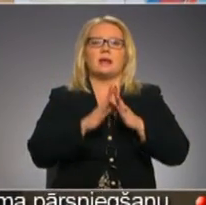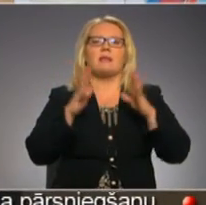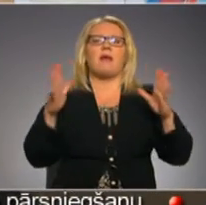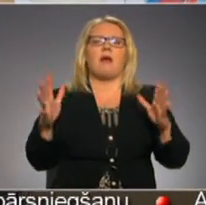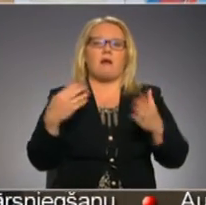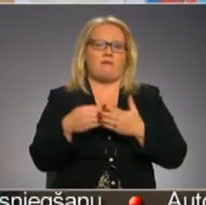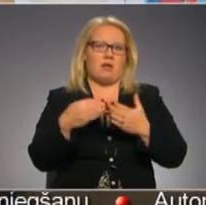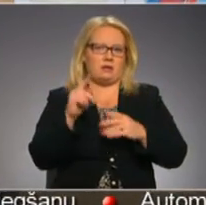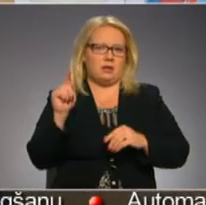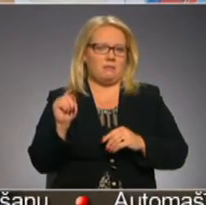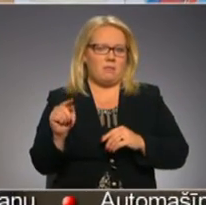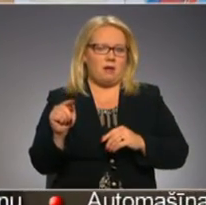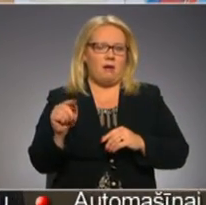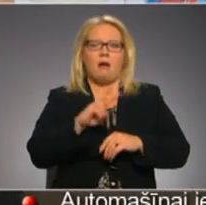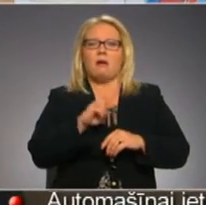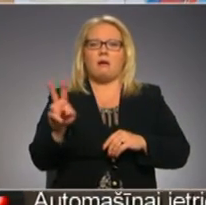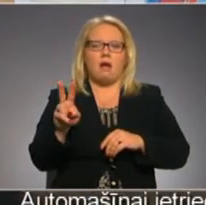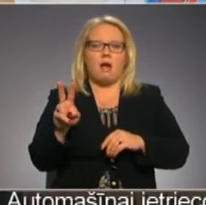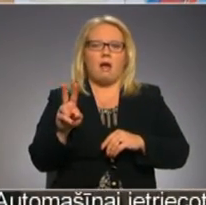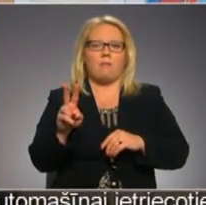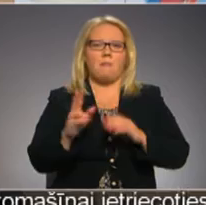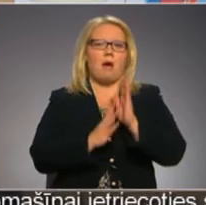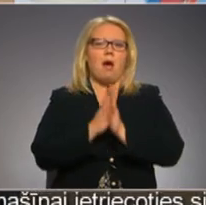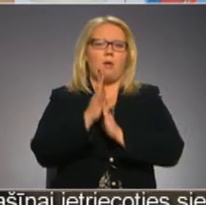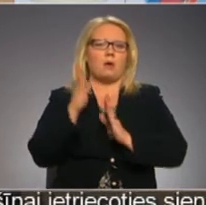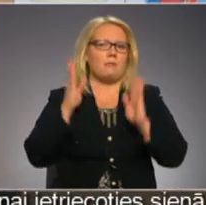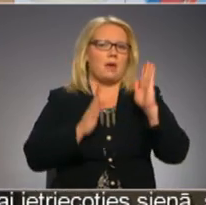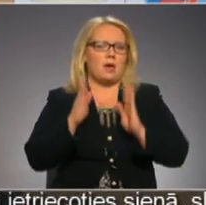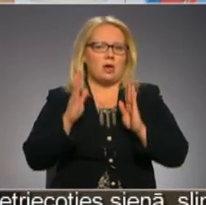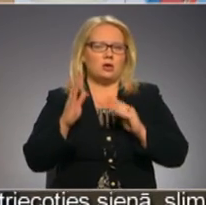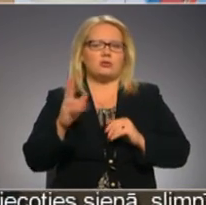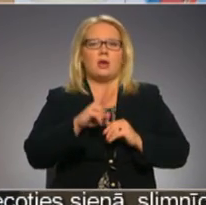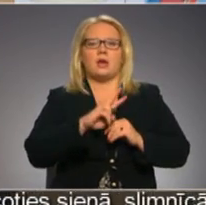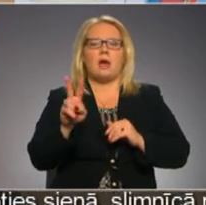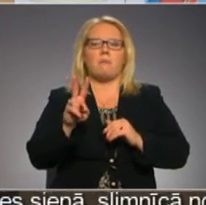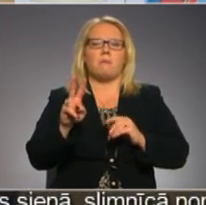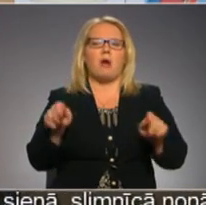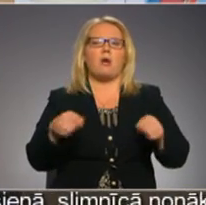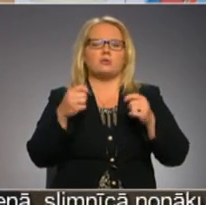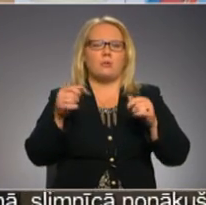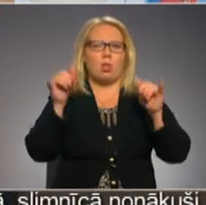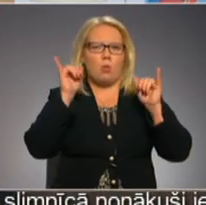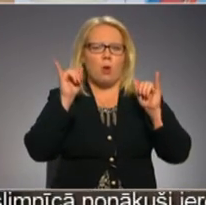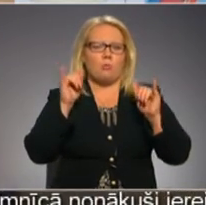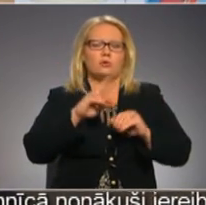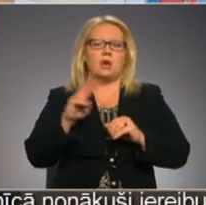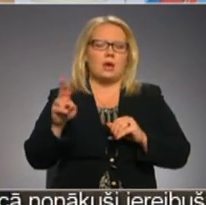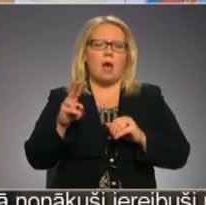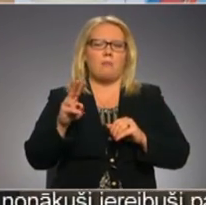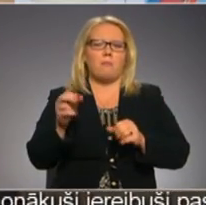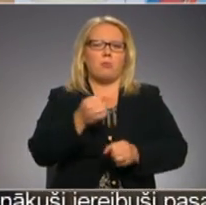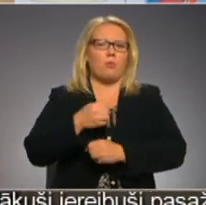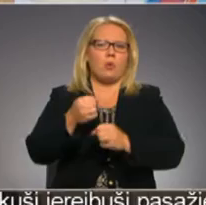vērtība? Kam aug meži? Kam audzējam lopus? Kam kuļam